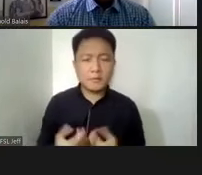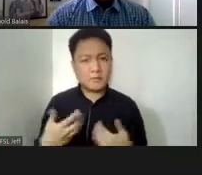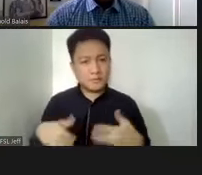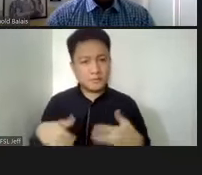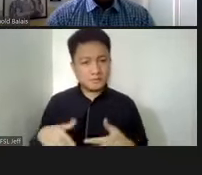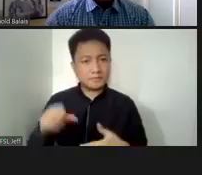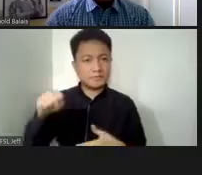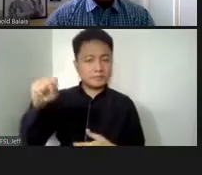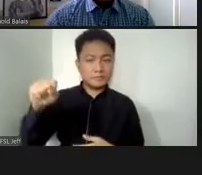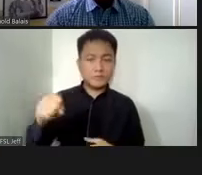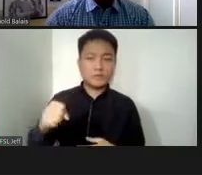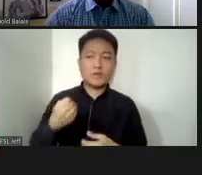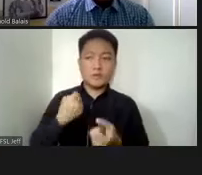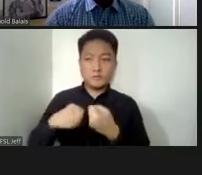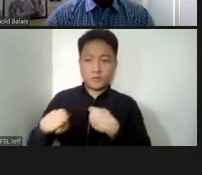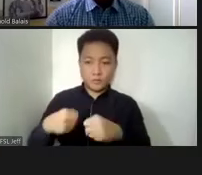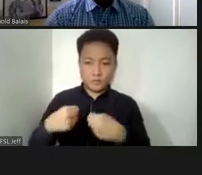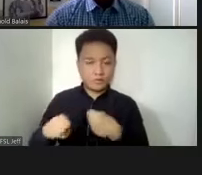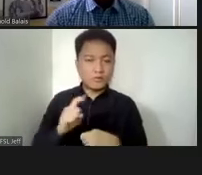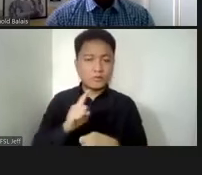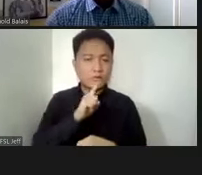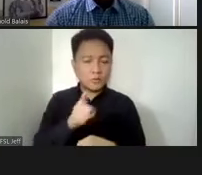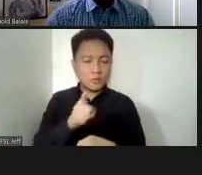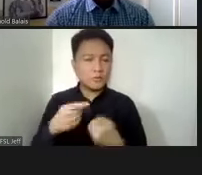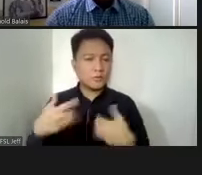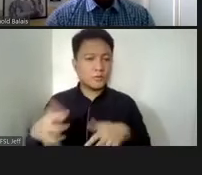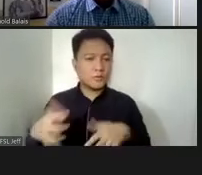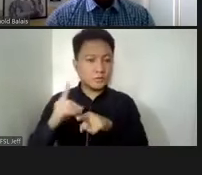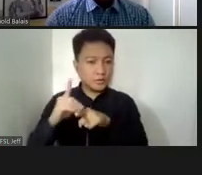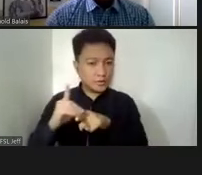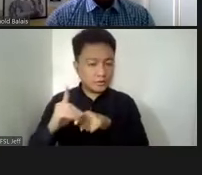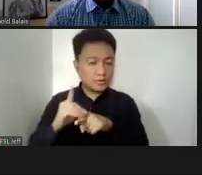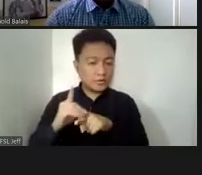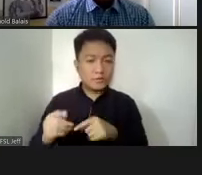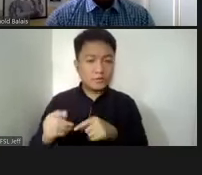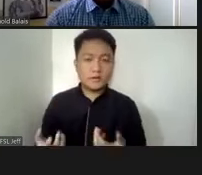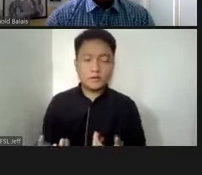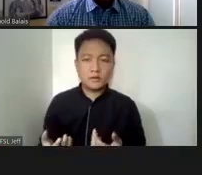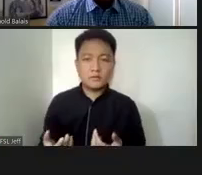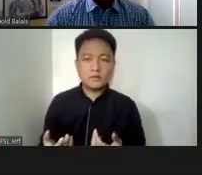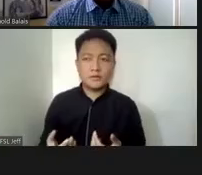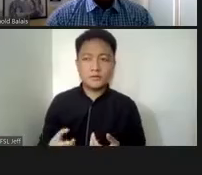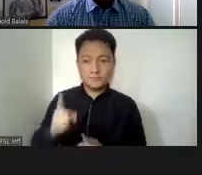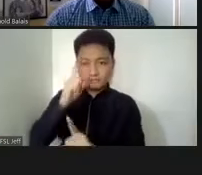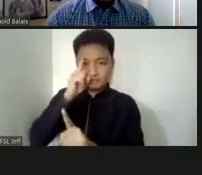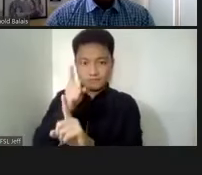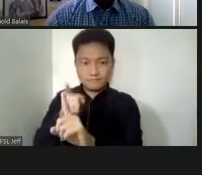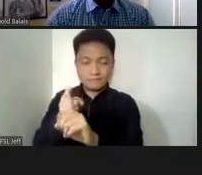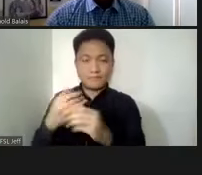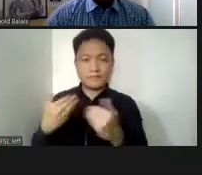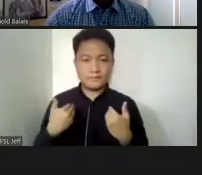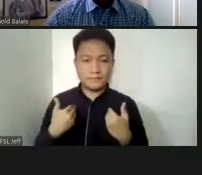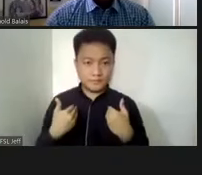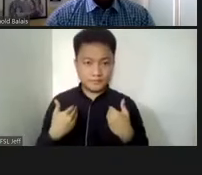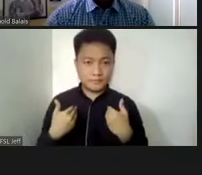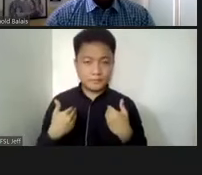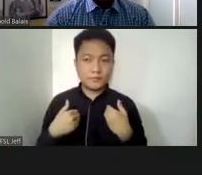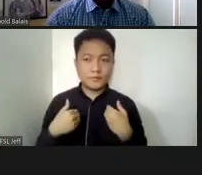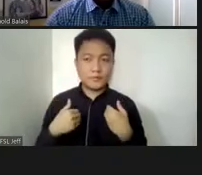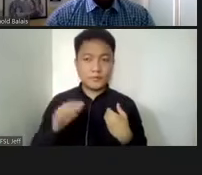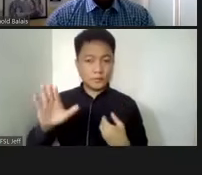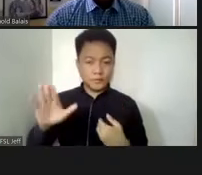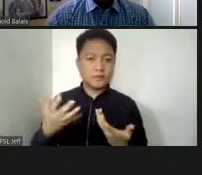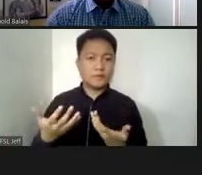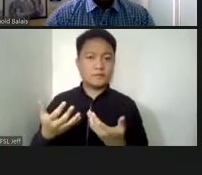yung ambisyon na meron ka as an athlete, no? Anong mensahe mo siguro sa mga magulang, Arnold, who may tend to